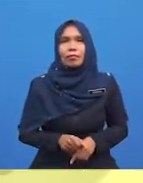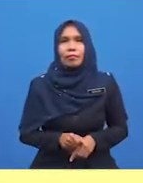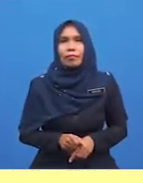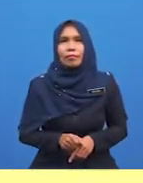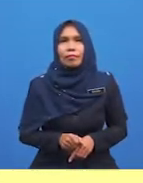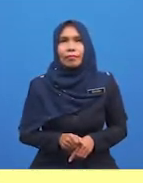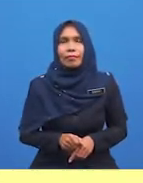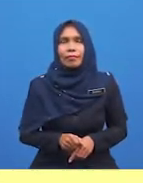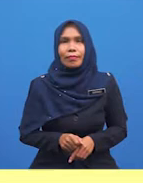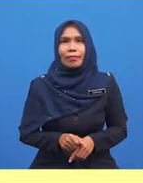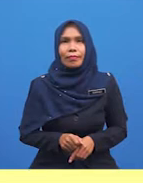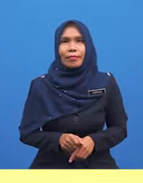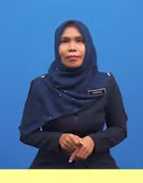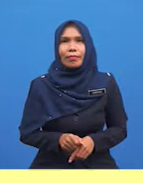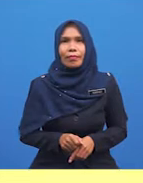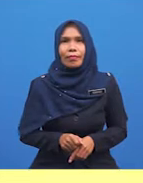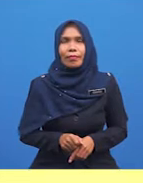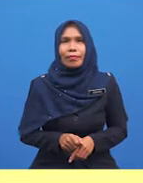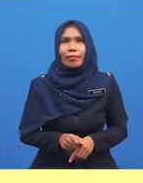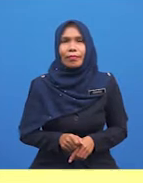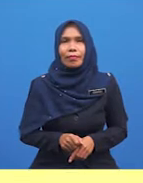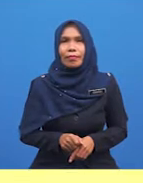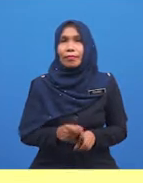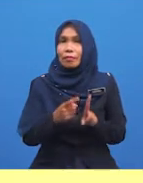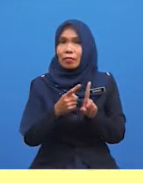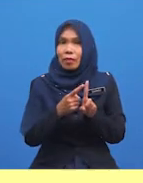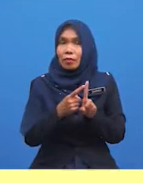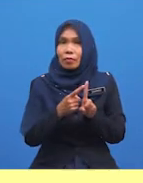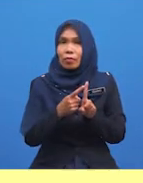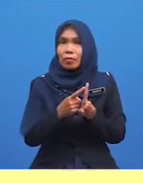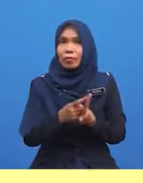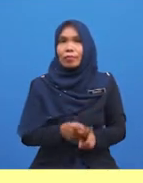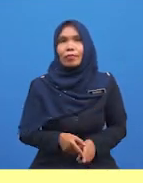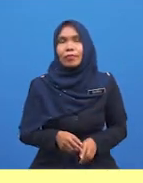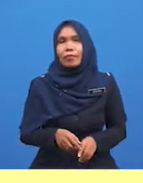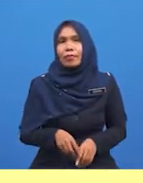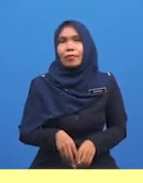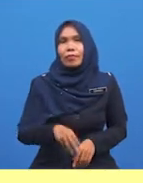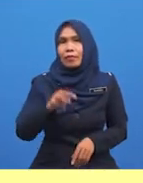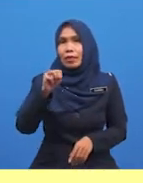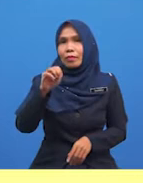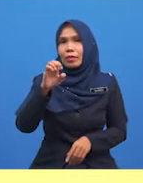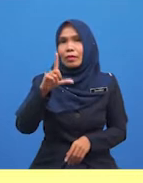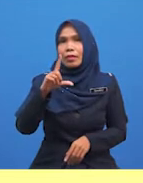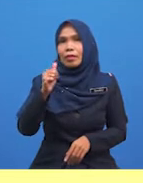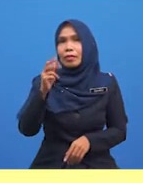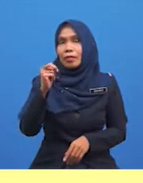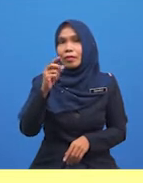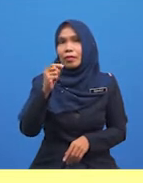diminta. Cadangan jawapan, pertama, melantik Perdana Menteri.